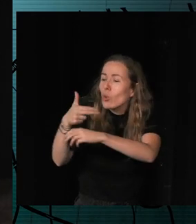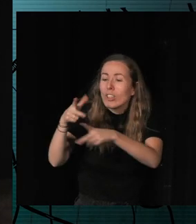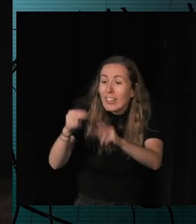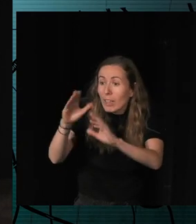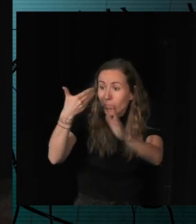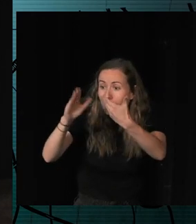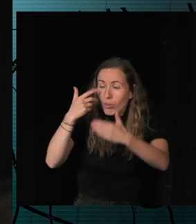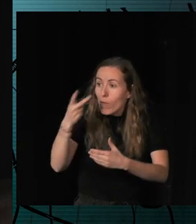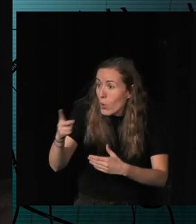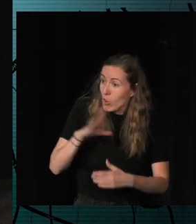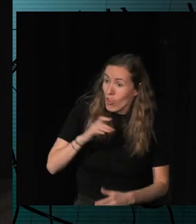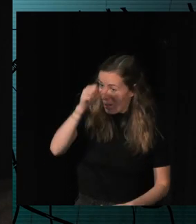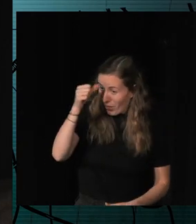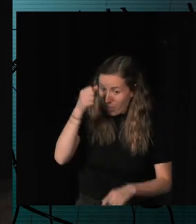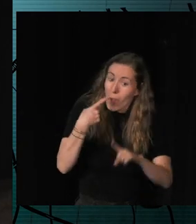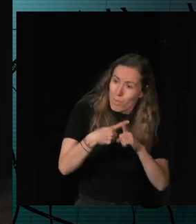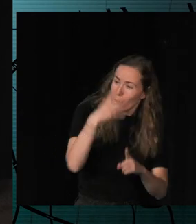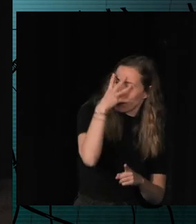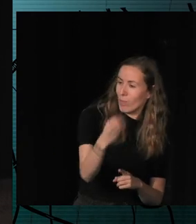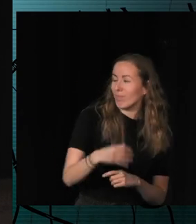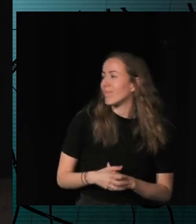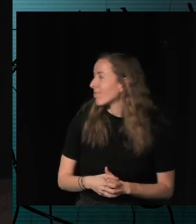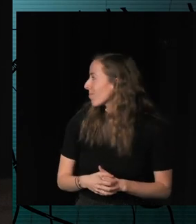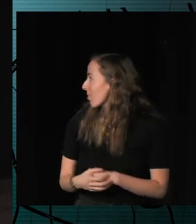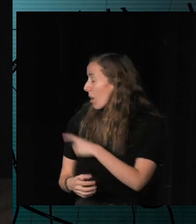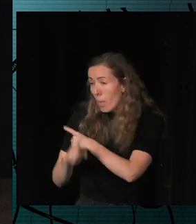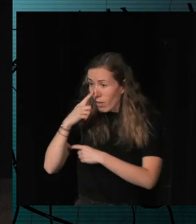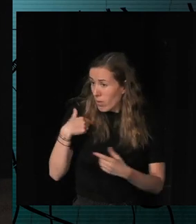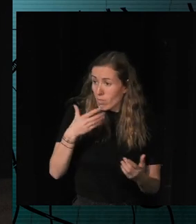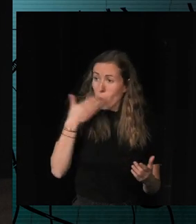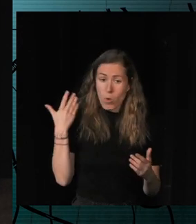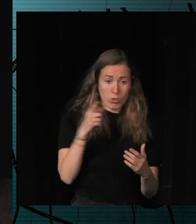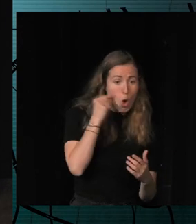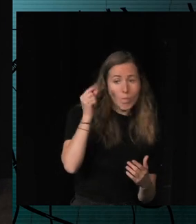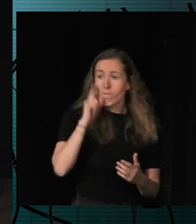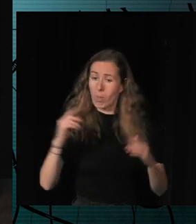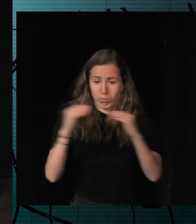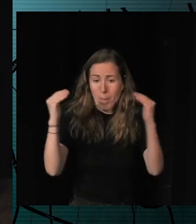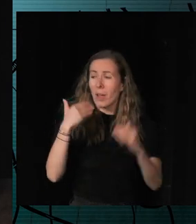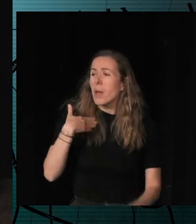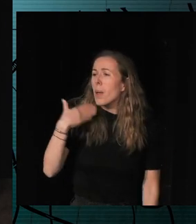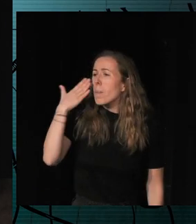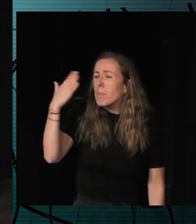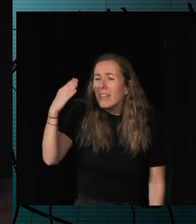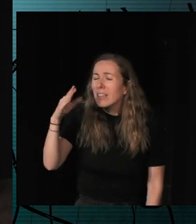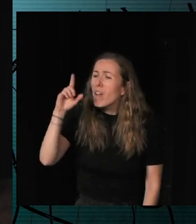colle avec l'histoire cette fois pour le vrai vraiment là ça a vraiment du sens c'est moi du moment qu' y a de la parité c'est que c'est si tu me mets que des meufs sexy et que voilà bon on a on en a